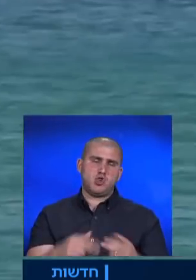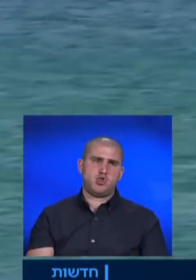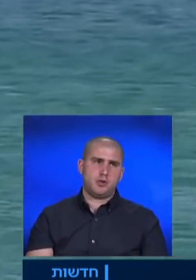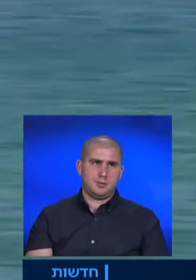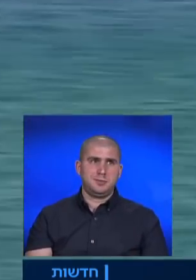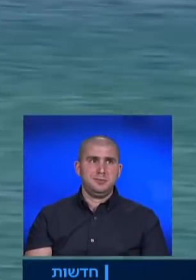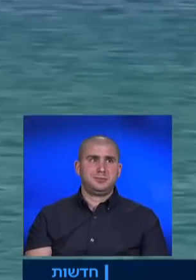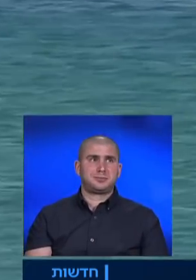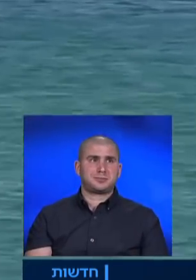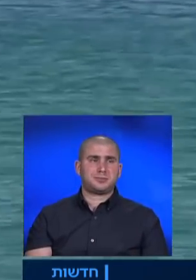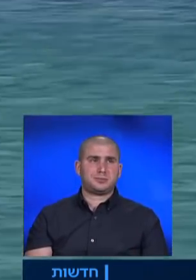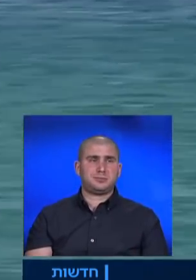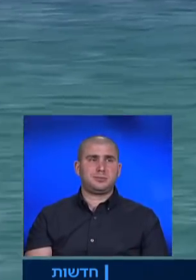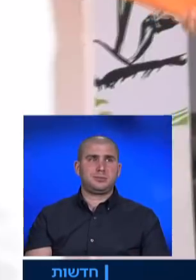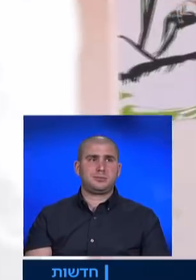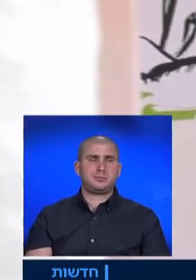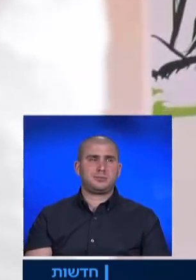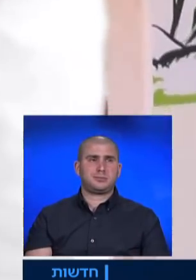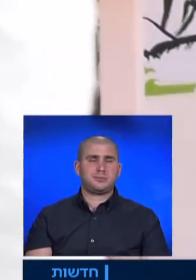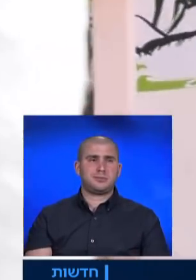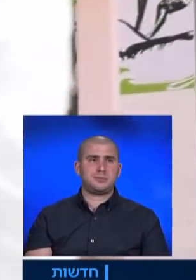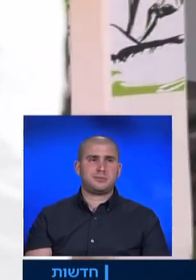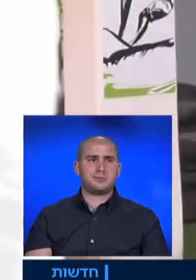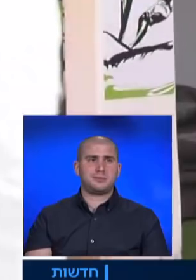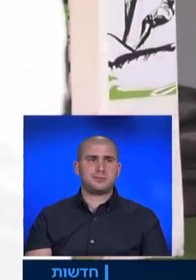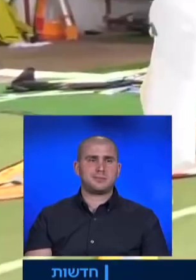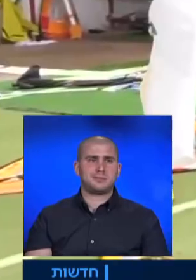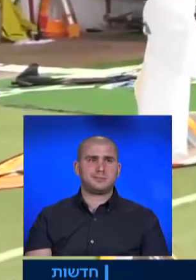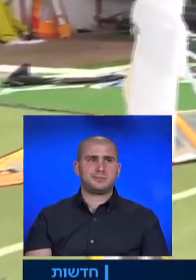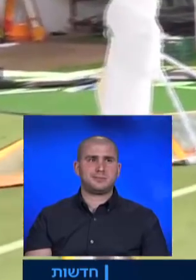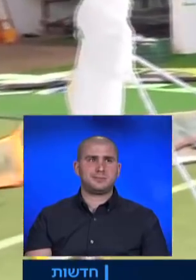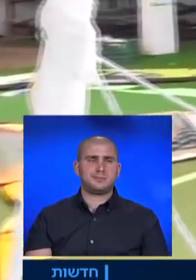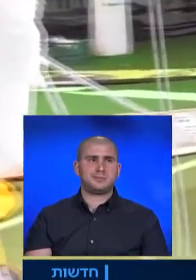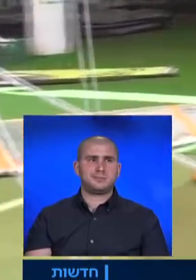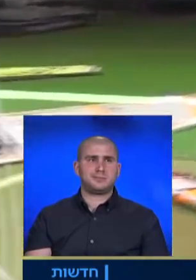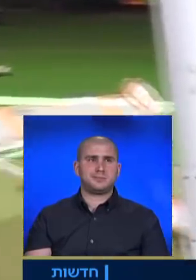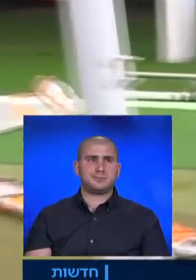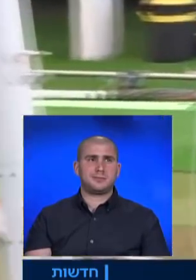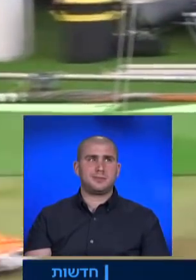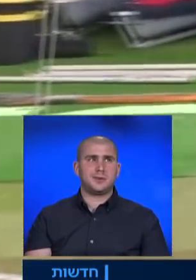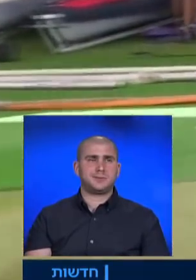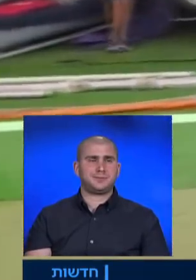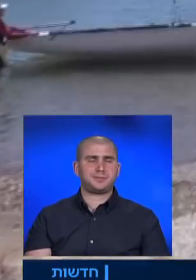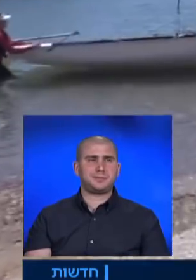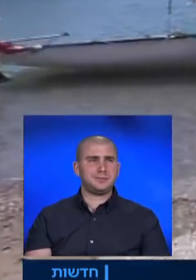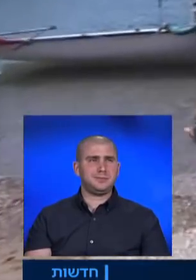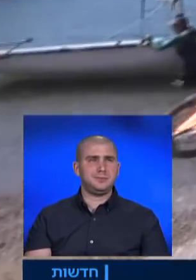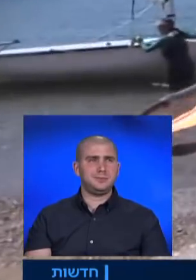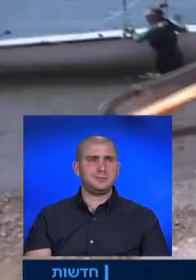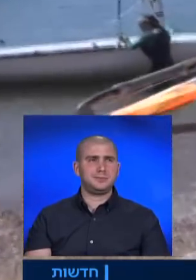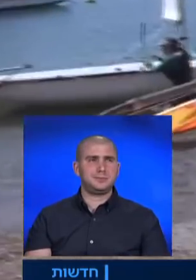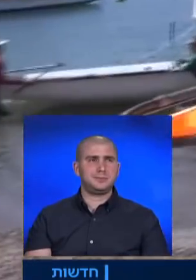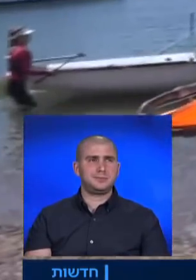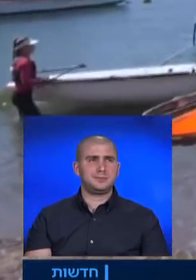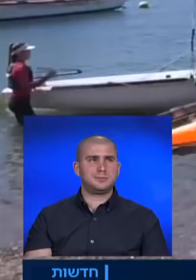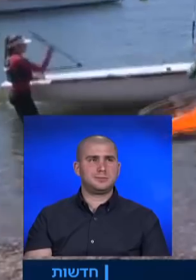Say at least someone is loving you, I know. I just wish they had a better reason, no. לפני